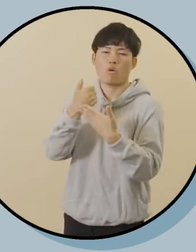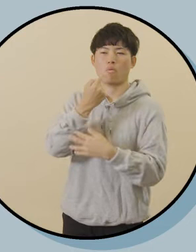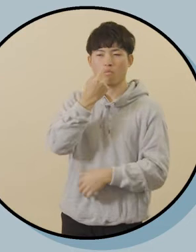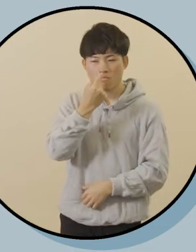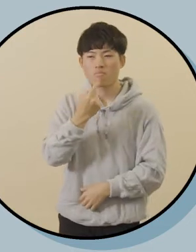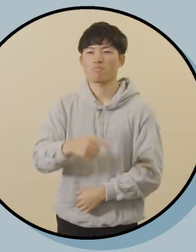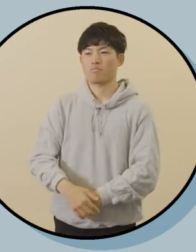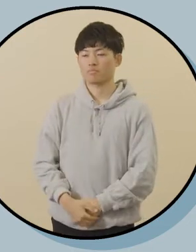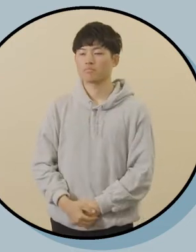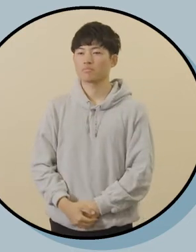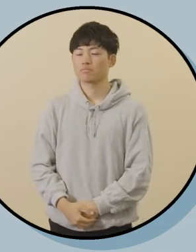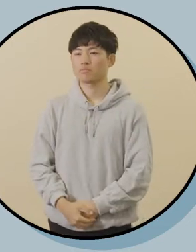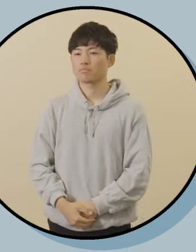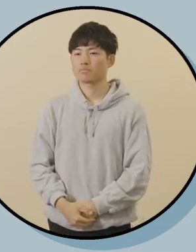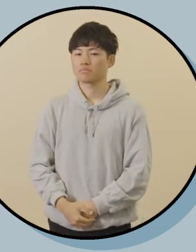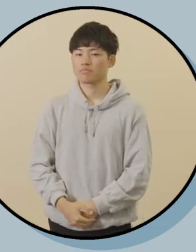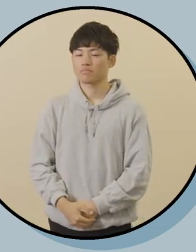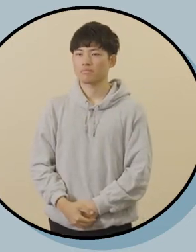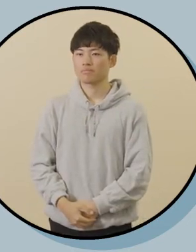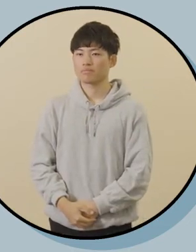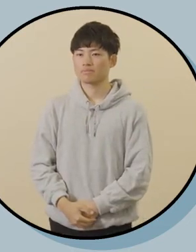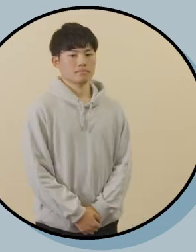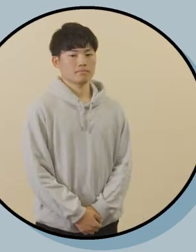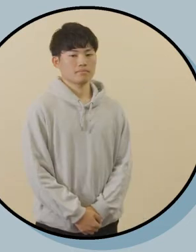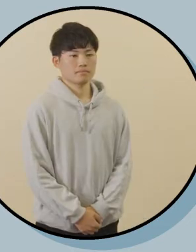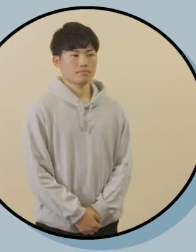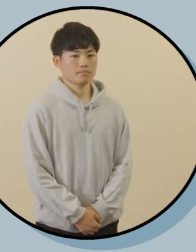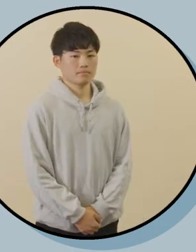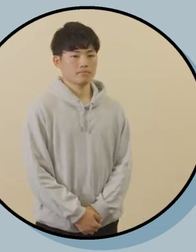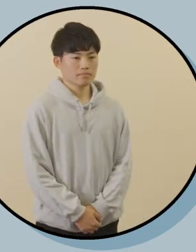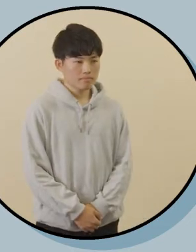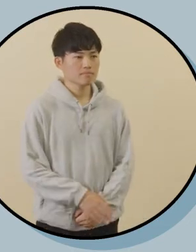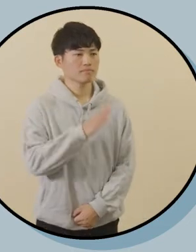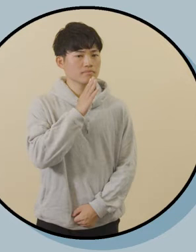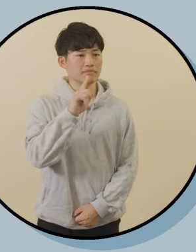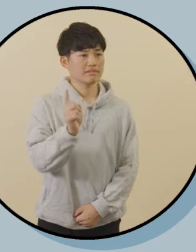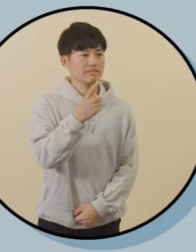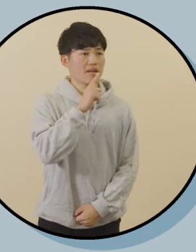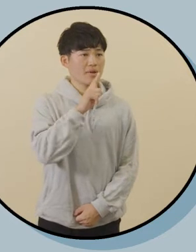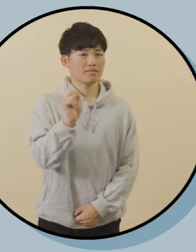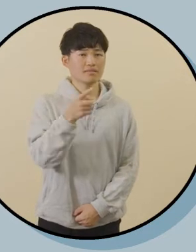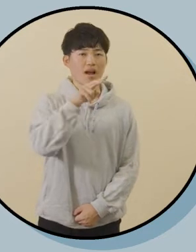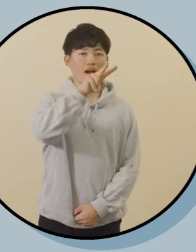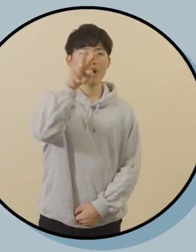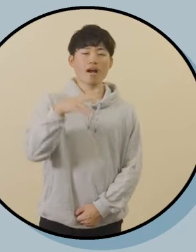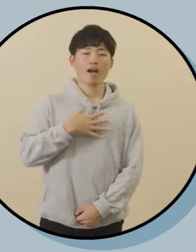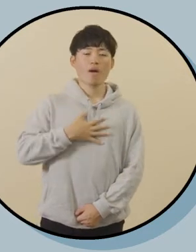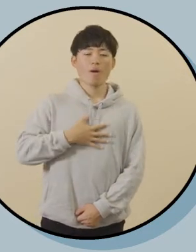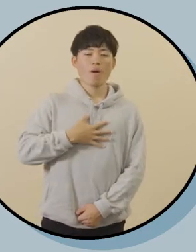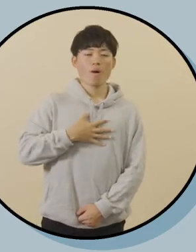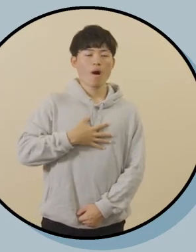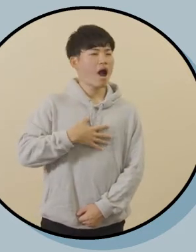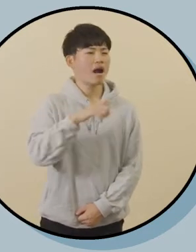メージ重ねたりとかもできたんで、 本当に自然ってたださ、なんかこう自然が豊かで癒されるよねっていう